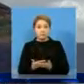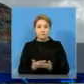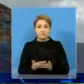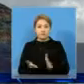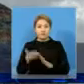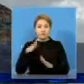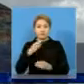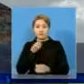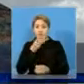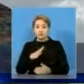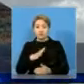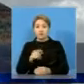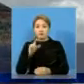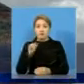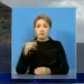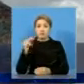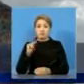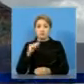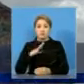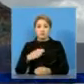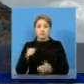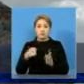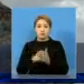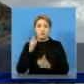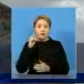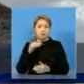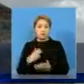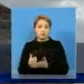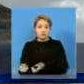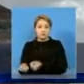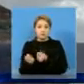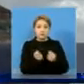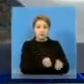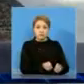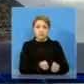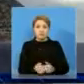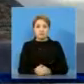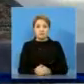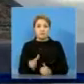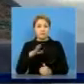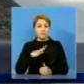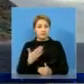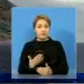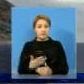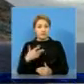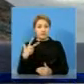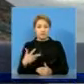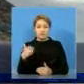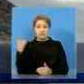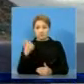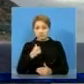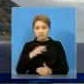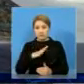этого прям было хорошо. Понедельник, четверг, до обеда, как штык, все вывозилось. Вывозили последний, это третья вот неделя